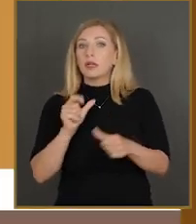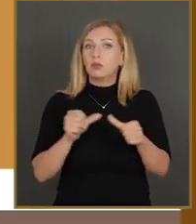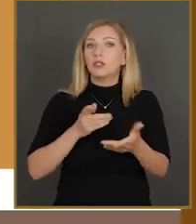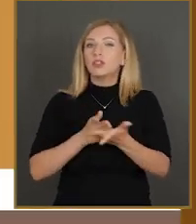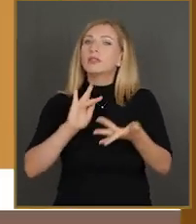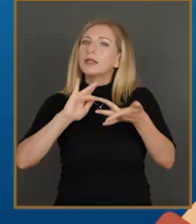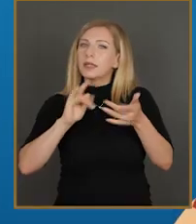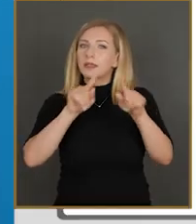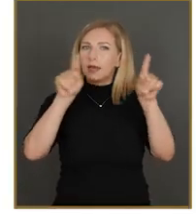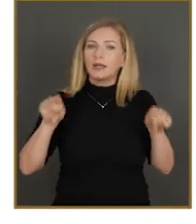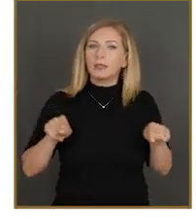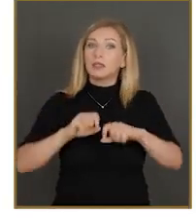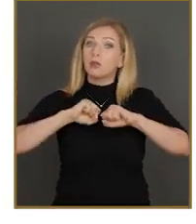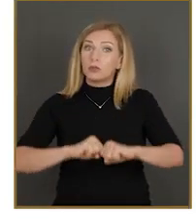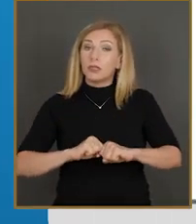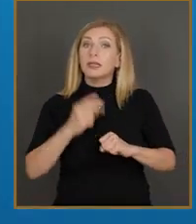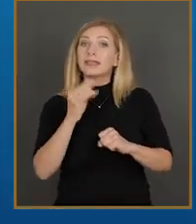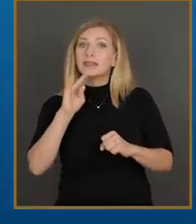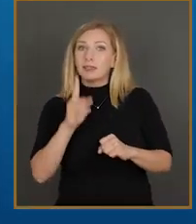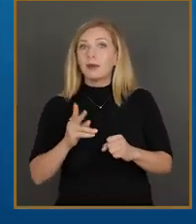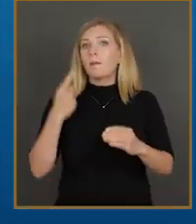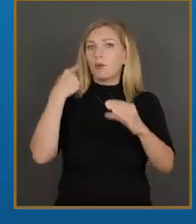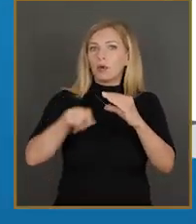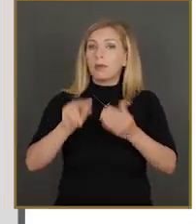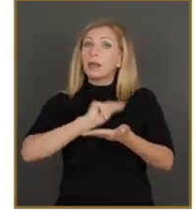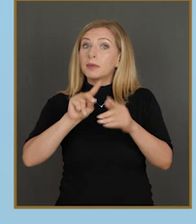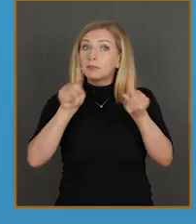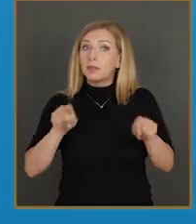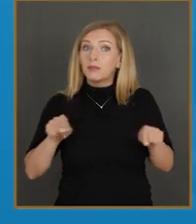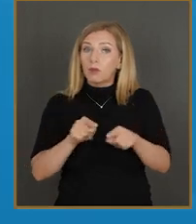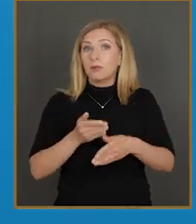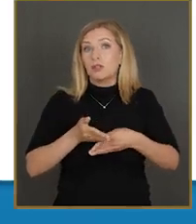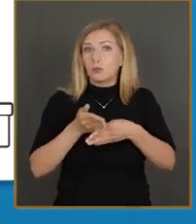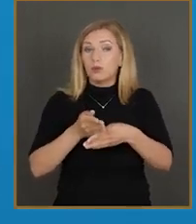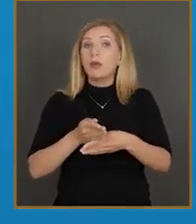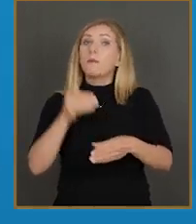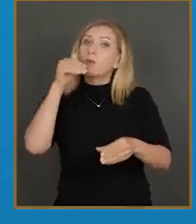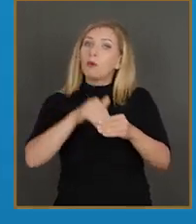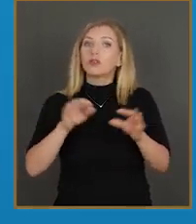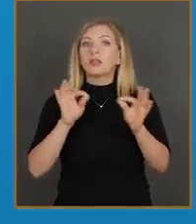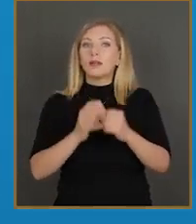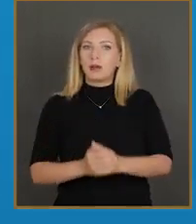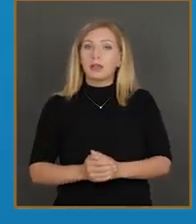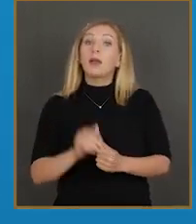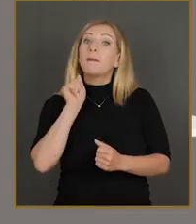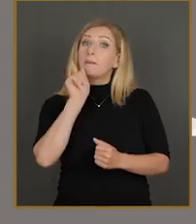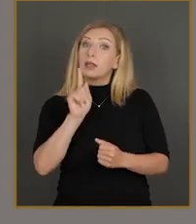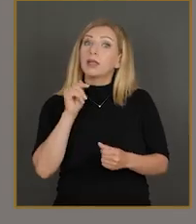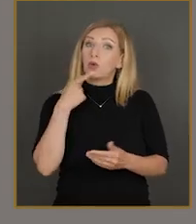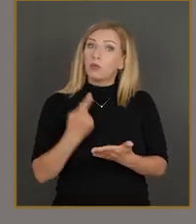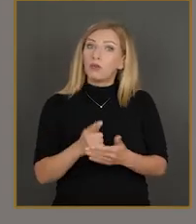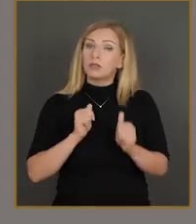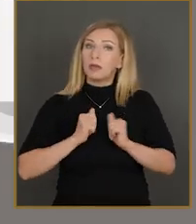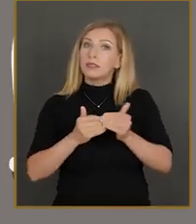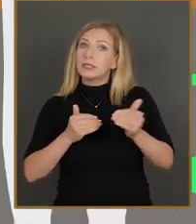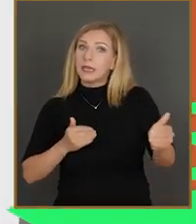юли чрез интернет страницата на общините и ЦИК, по имейл, писмена форма чрез пълномощник, по почтата или факс. Бъдете